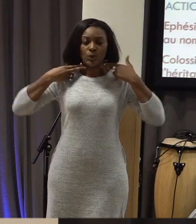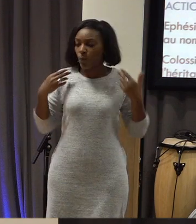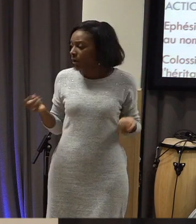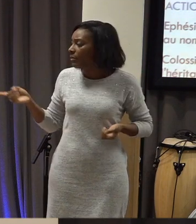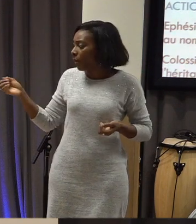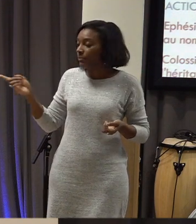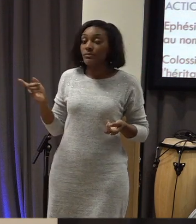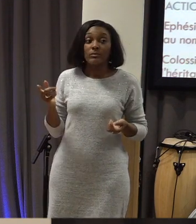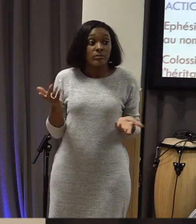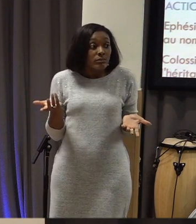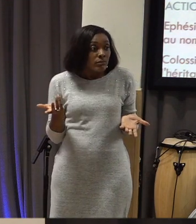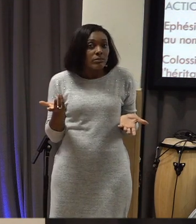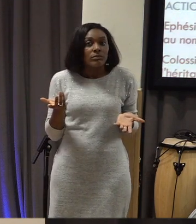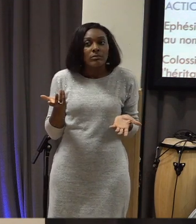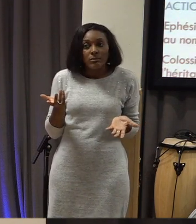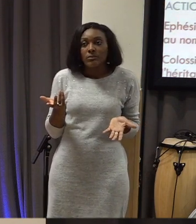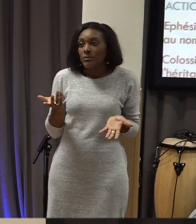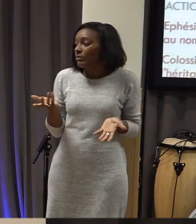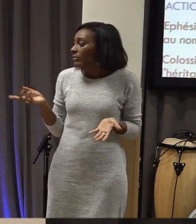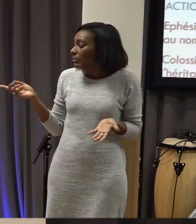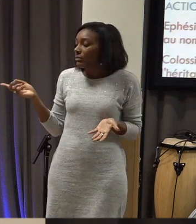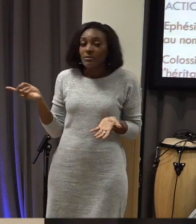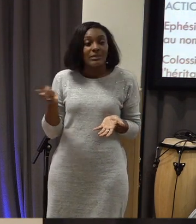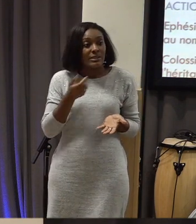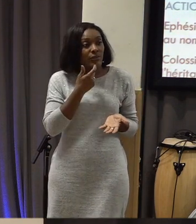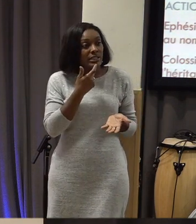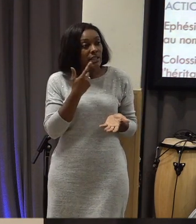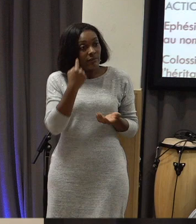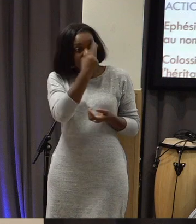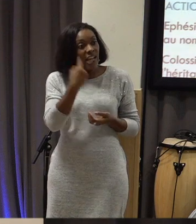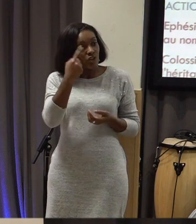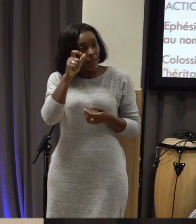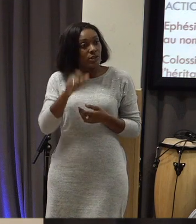Autrement dit, là, il y a l'effigie de quelqu'un.